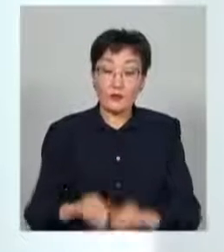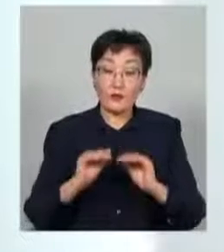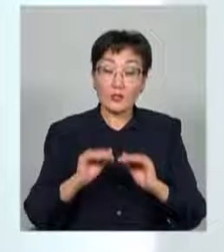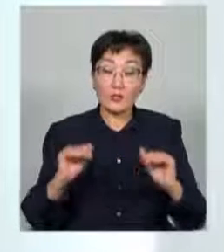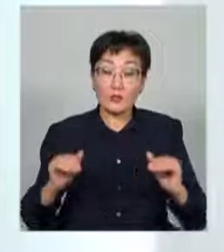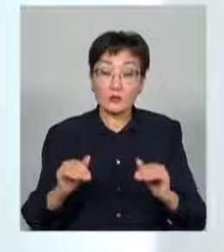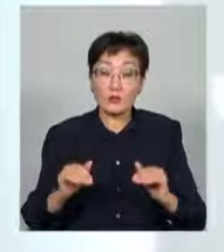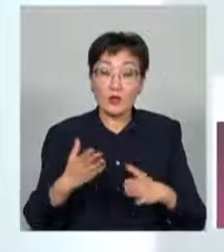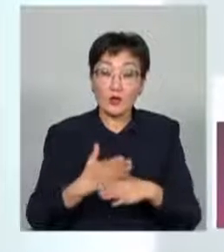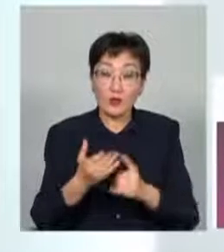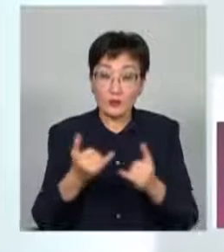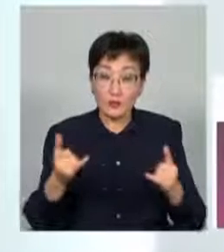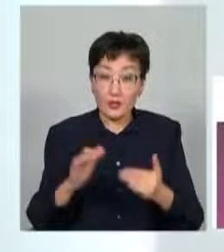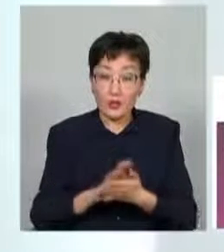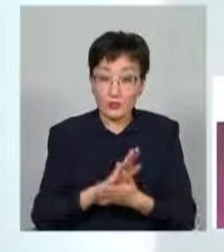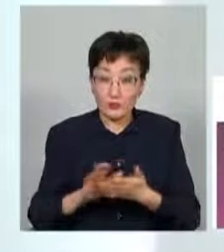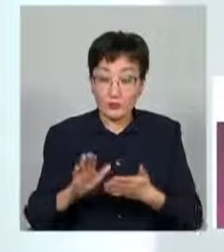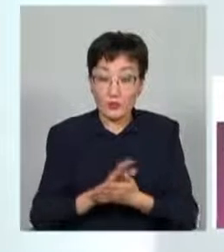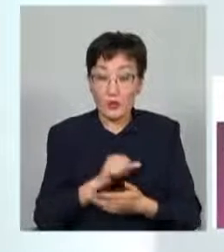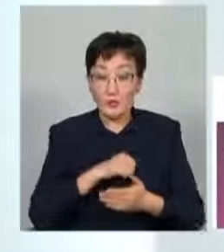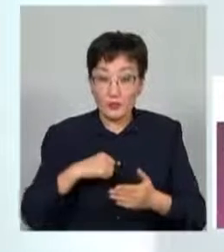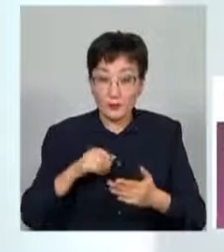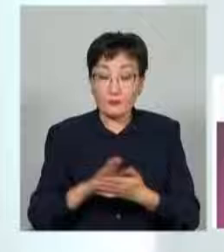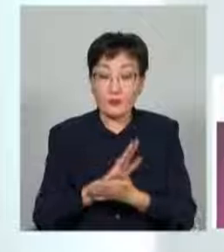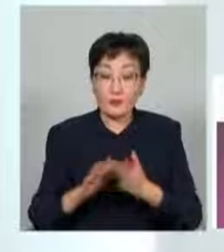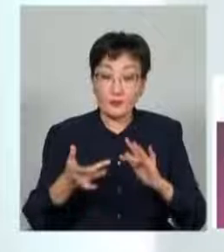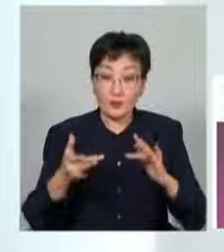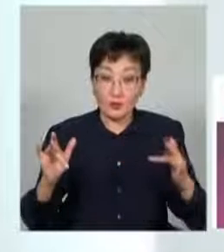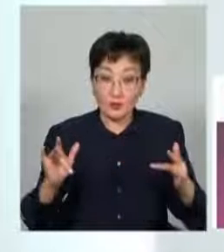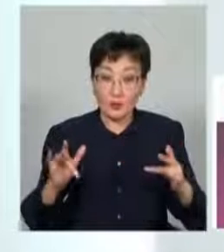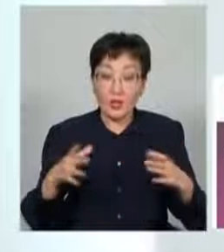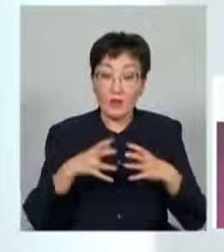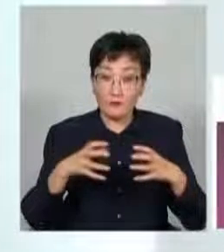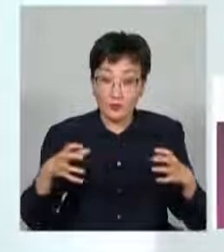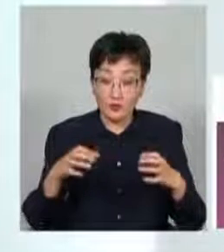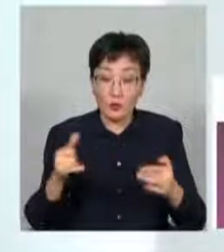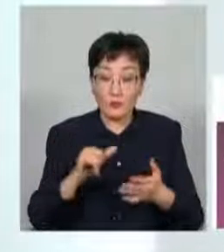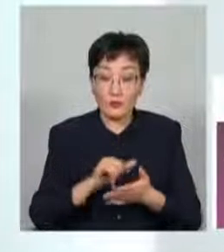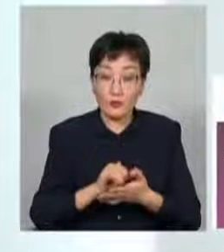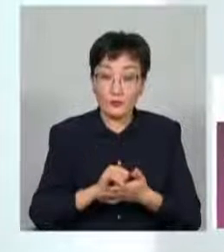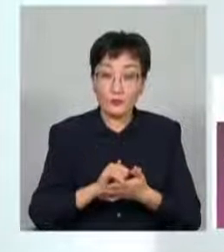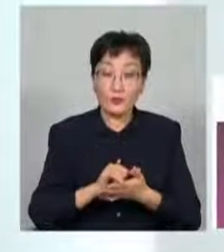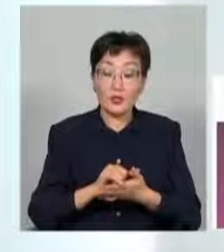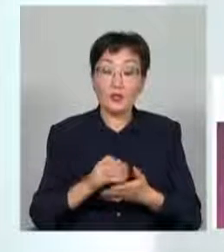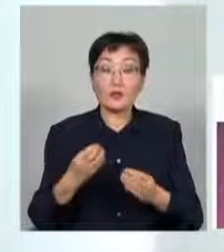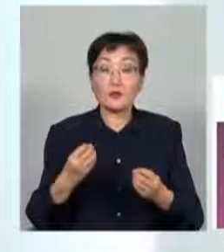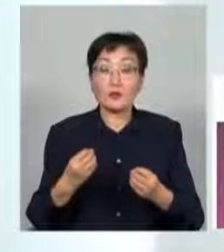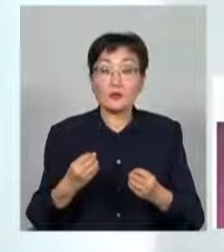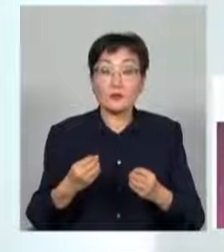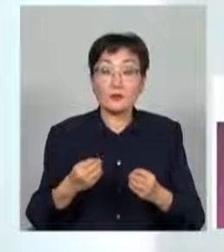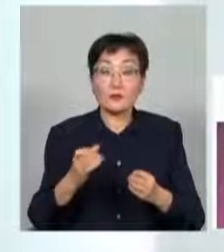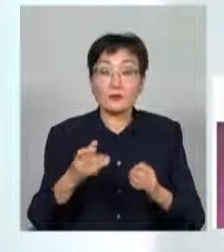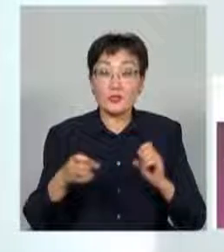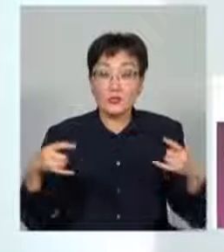Балаларымызға көмек ретінде, қайырымдылық ретінде өздері тегін Wi-Fi орнатып, роутерлерін орнатып, тағы да Smart